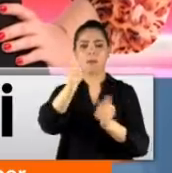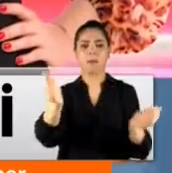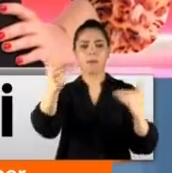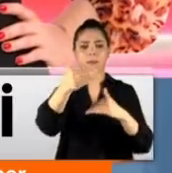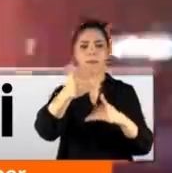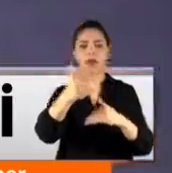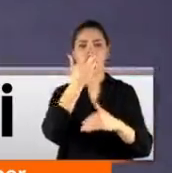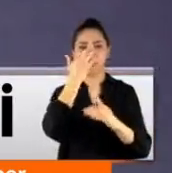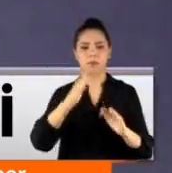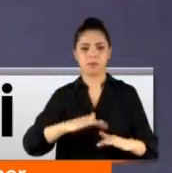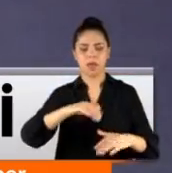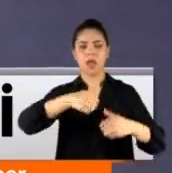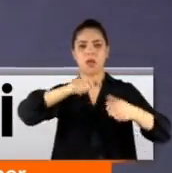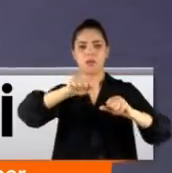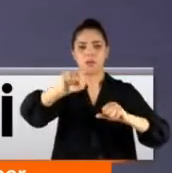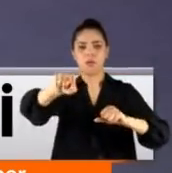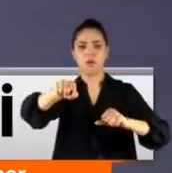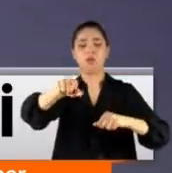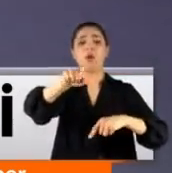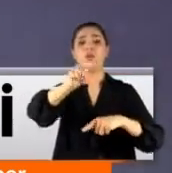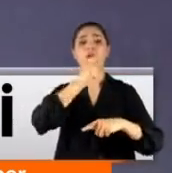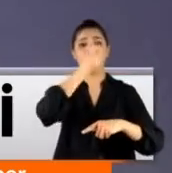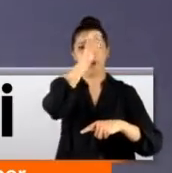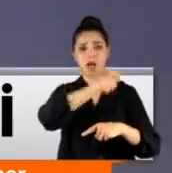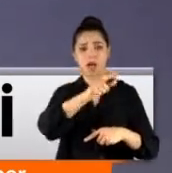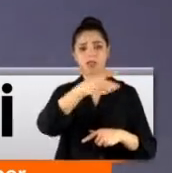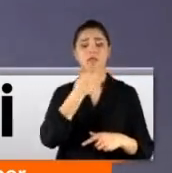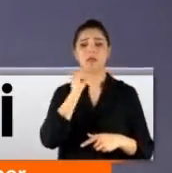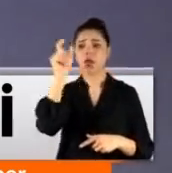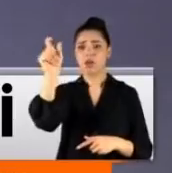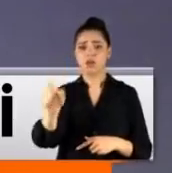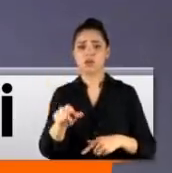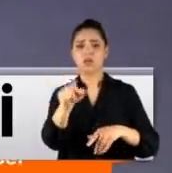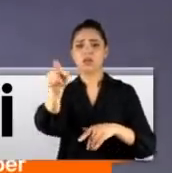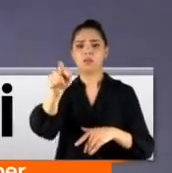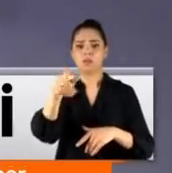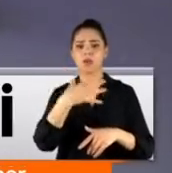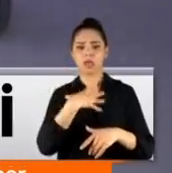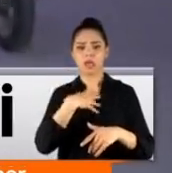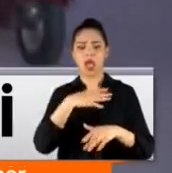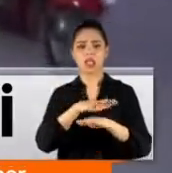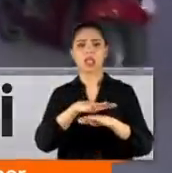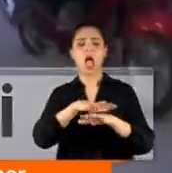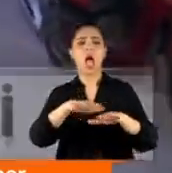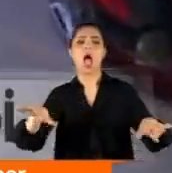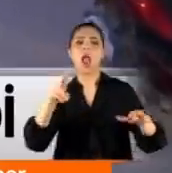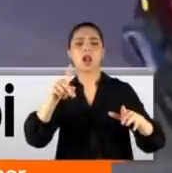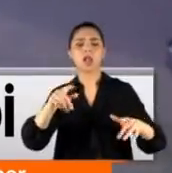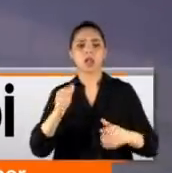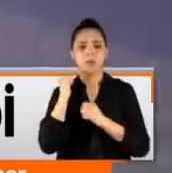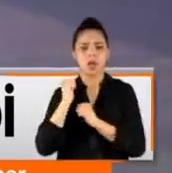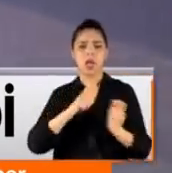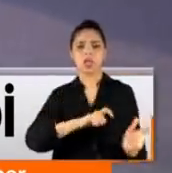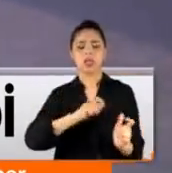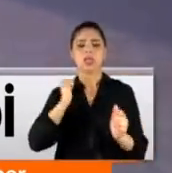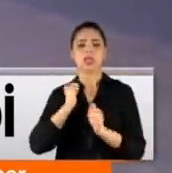paketi bekliyordu. Motosikletli kuryenin ise genç kadının ölüsünü adeta bir halı gibi bacaklarının arasında taşıdığıysa yine